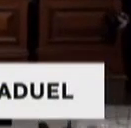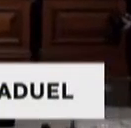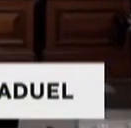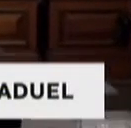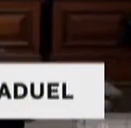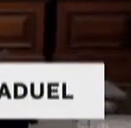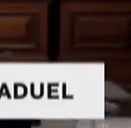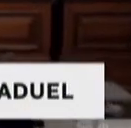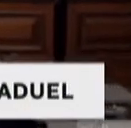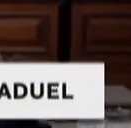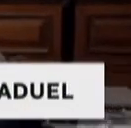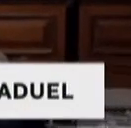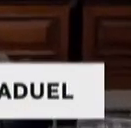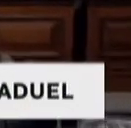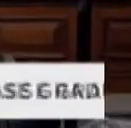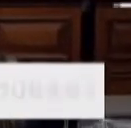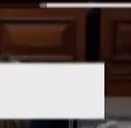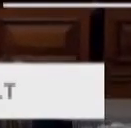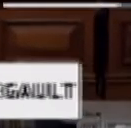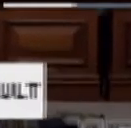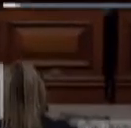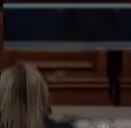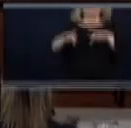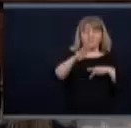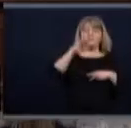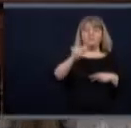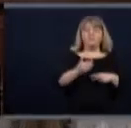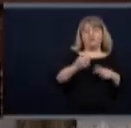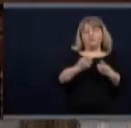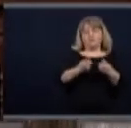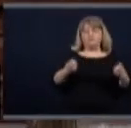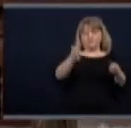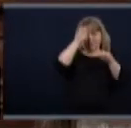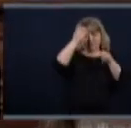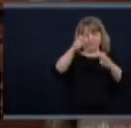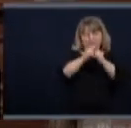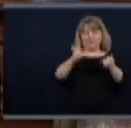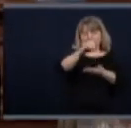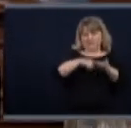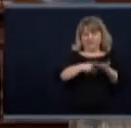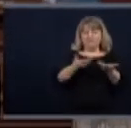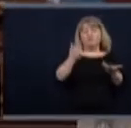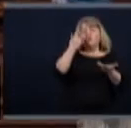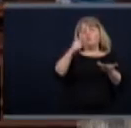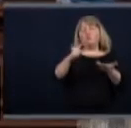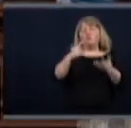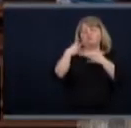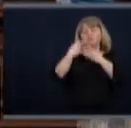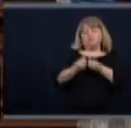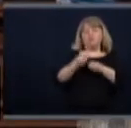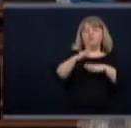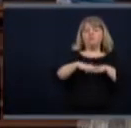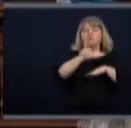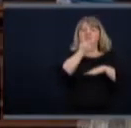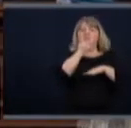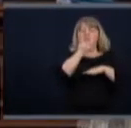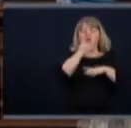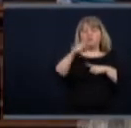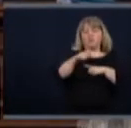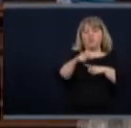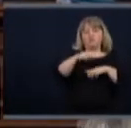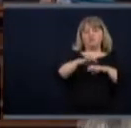y a un risque. Merci beaucoup, Sébastien. On vous revoit dans quelques instants après la conférence de presse. Alors, on laisse la parole au premier ministre Legault. Le